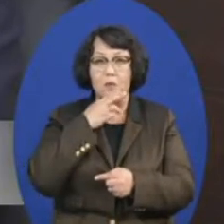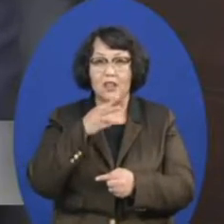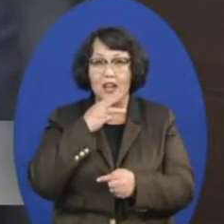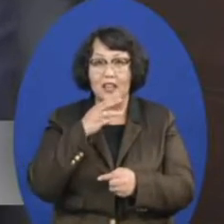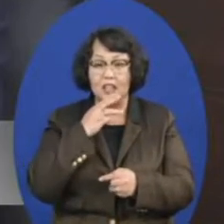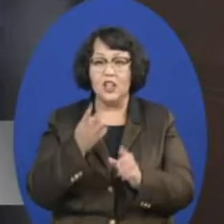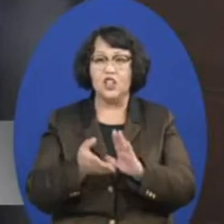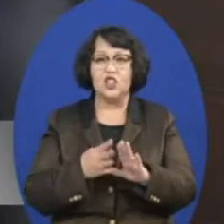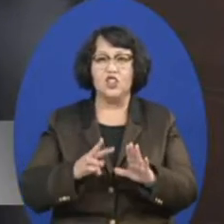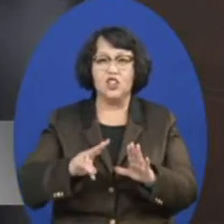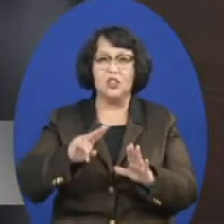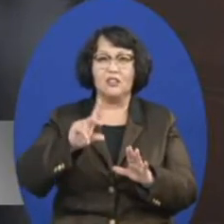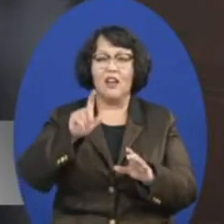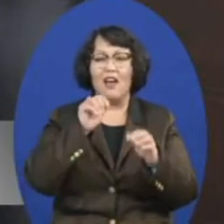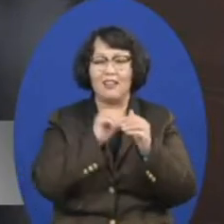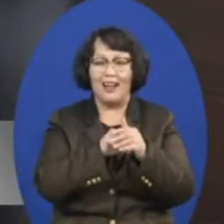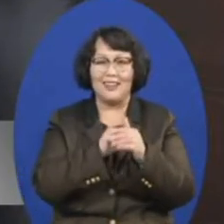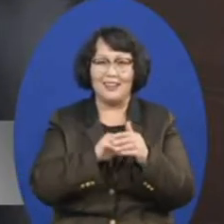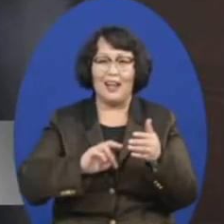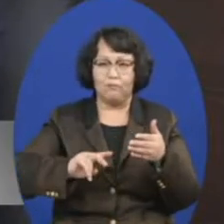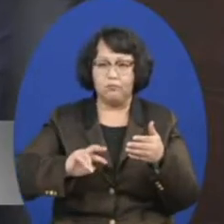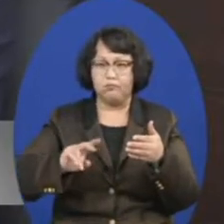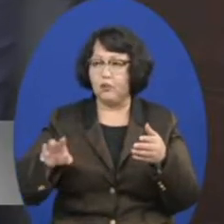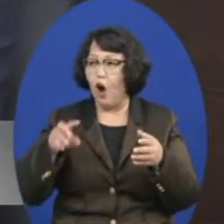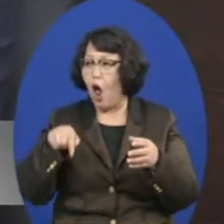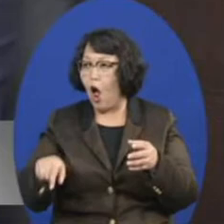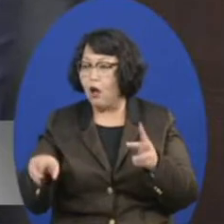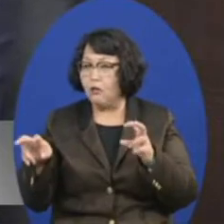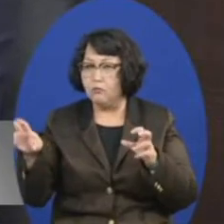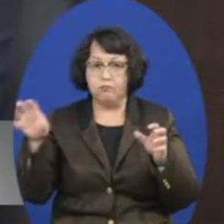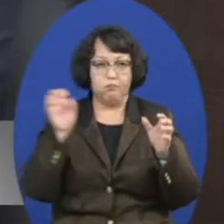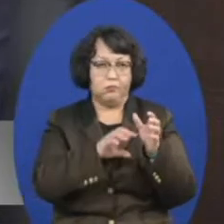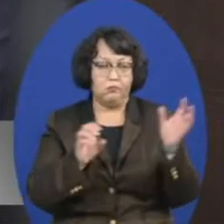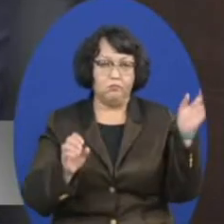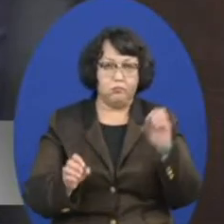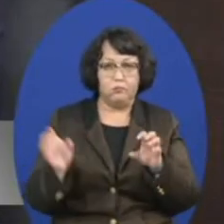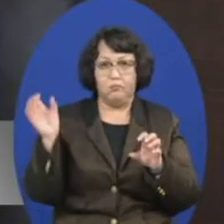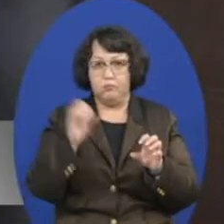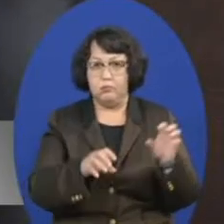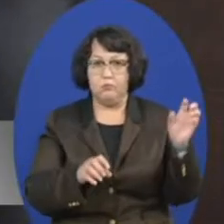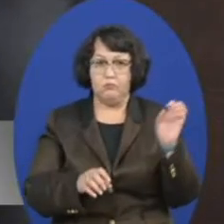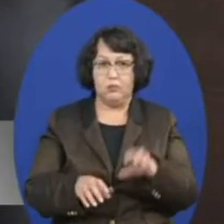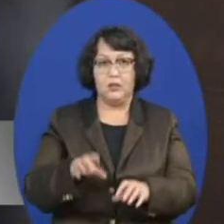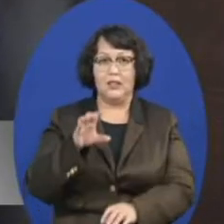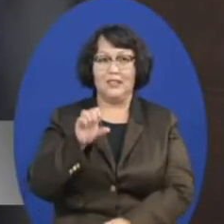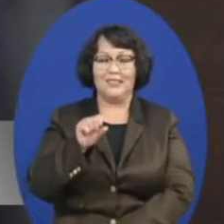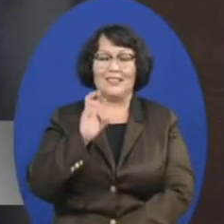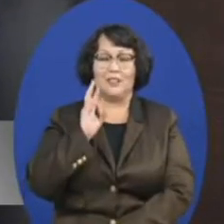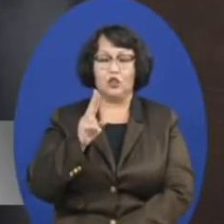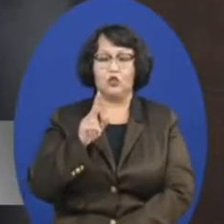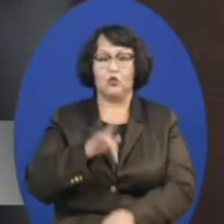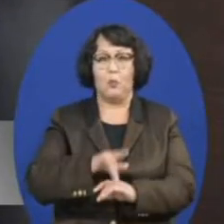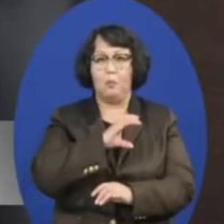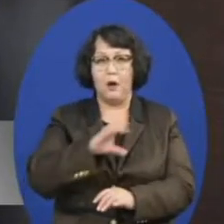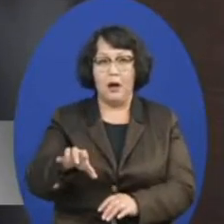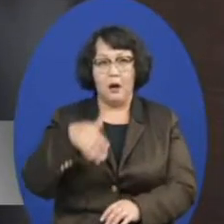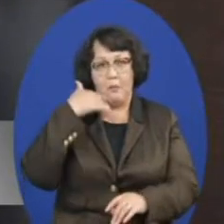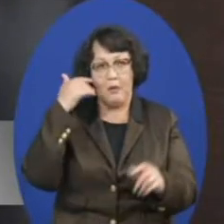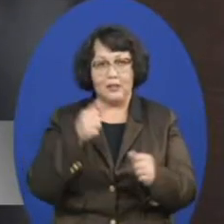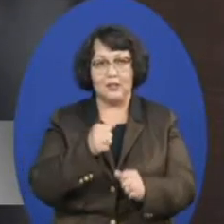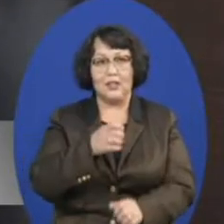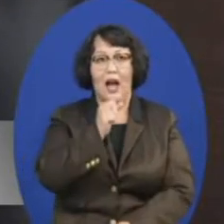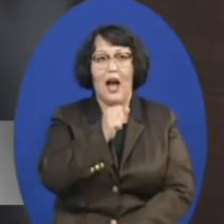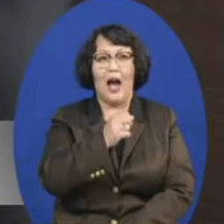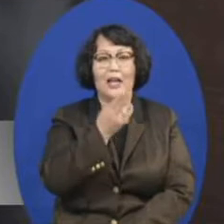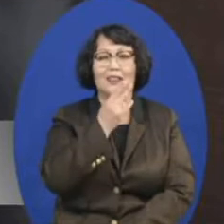жил жилээр хадгалагдаж байгаа байхгүй. Тэгээ энэ мэдээлэл чинь бид нар жишээ нь статистикийн төв газарт байгаа малчны адранстай